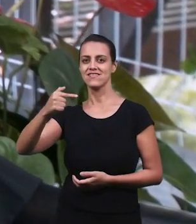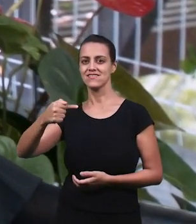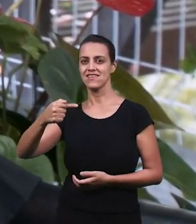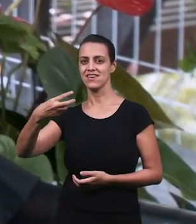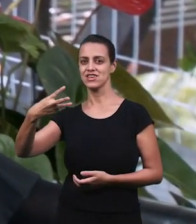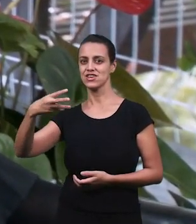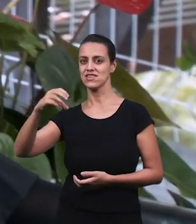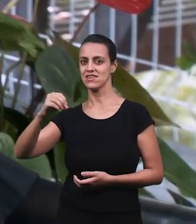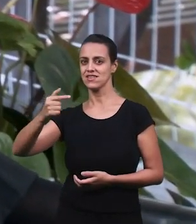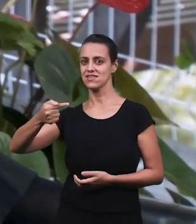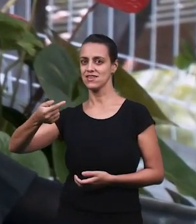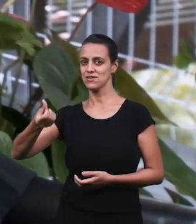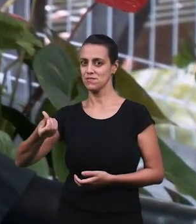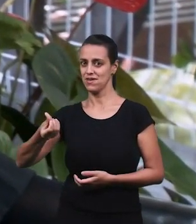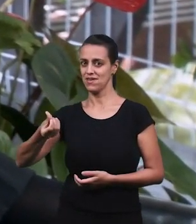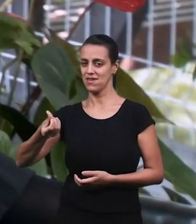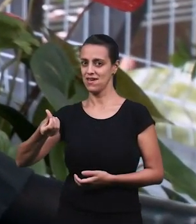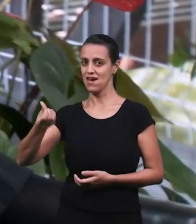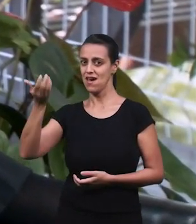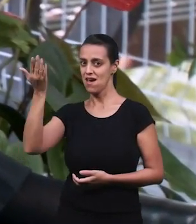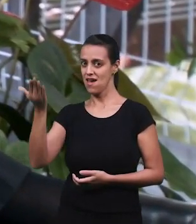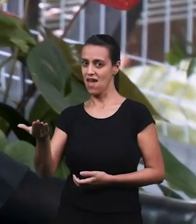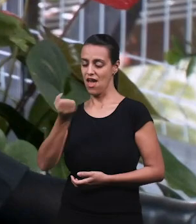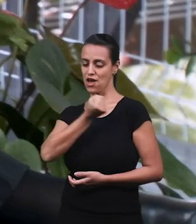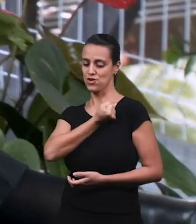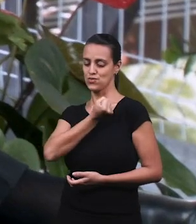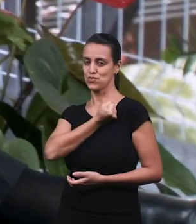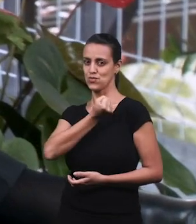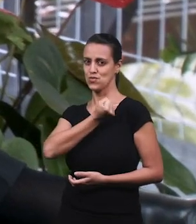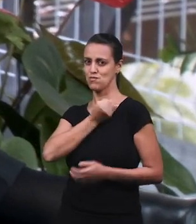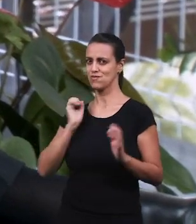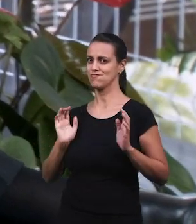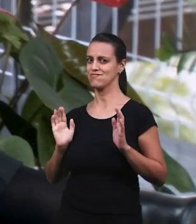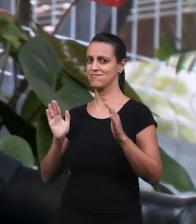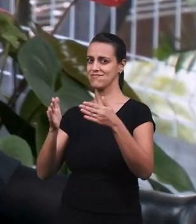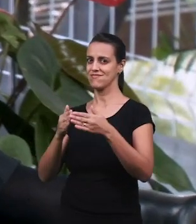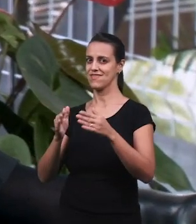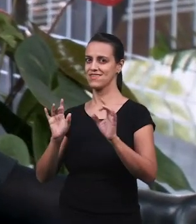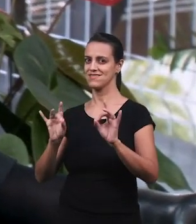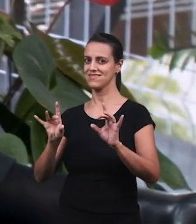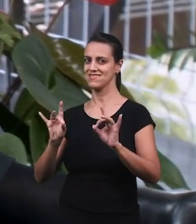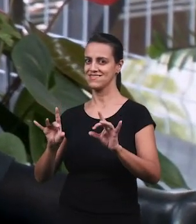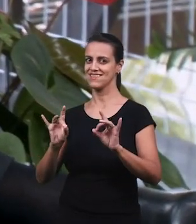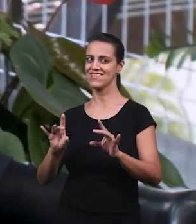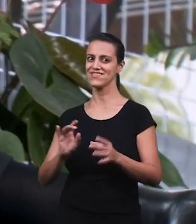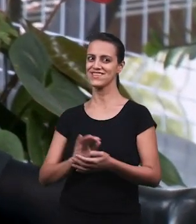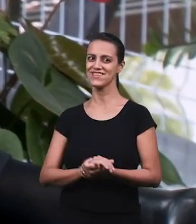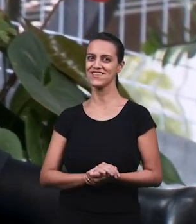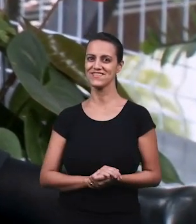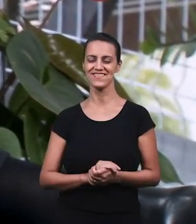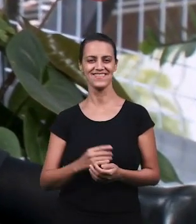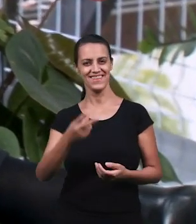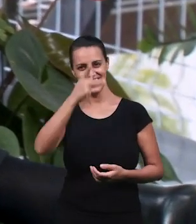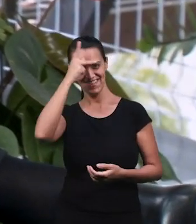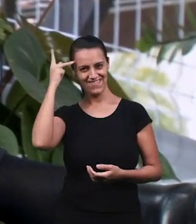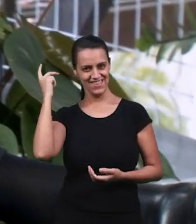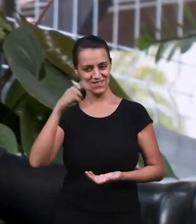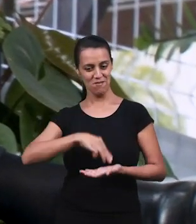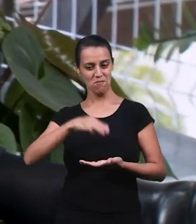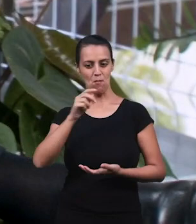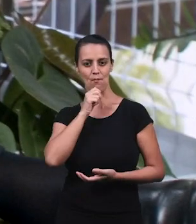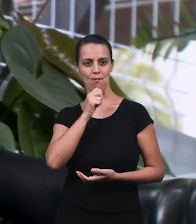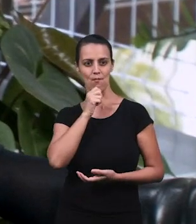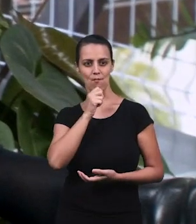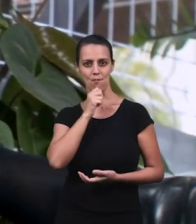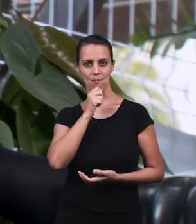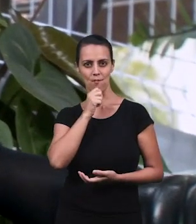0800-707-3076. Ce numéro est exclusif pour répondre au Brésil, à ceux qui ne sont pas encore membres de l'Église chrétienne de Maranatha et ont besoin